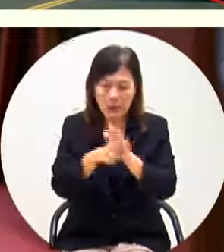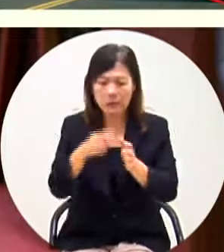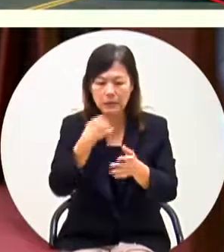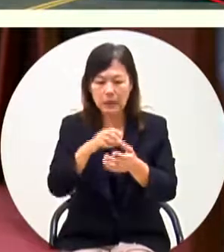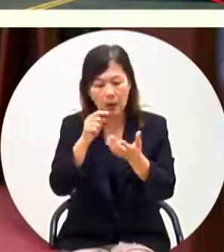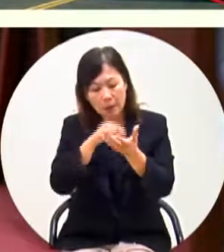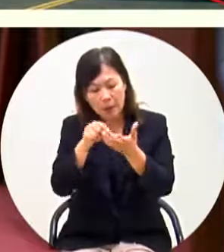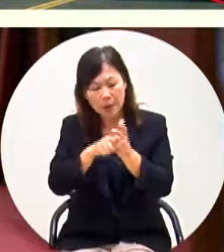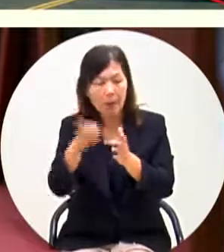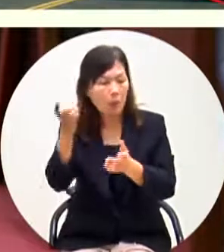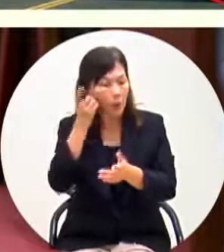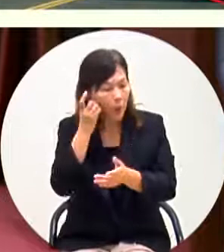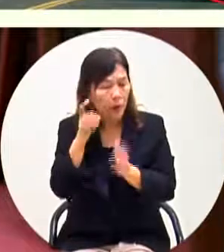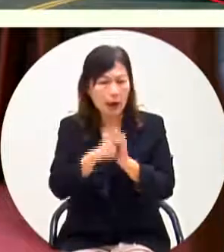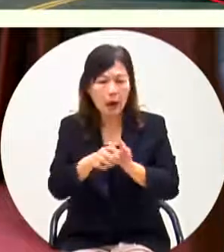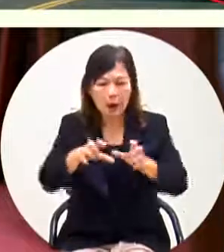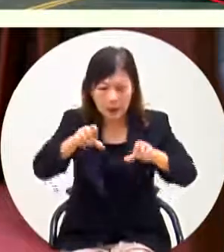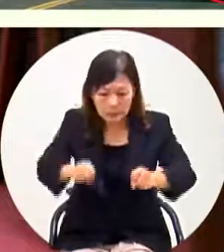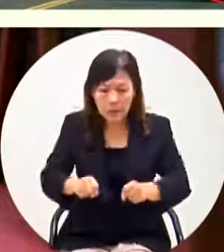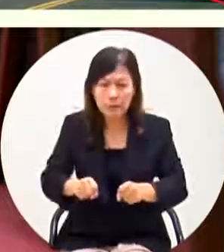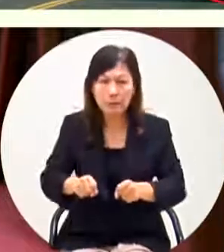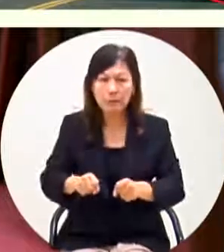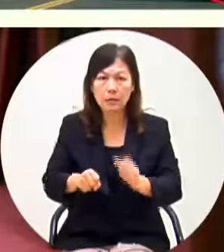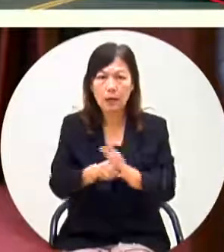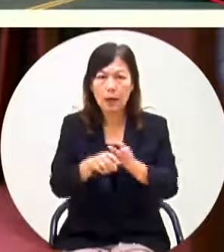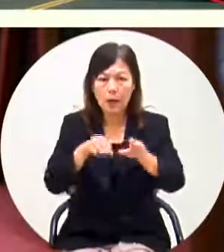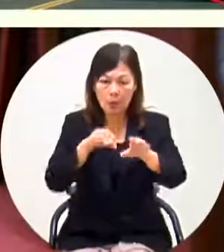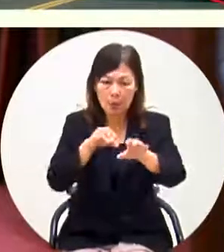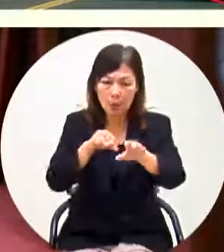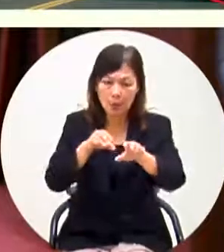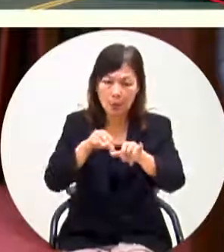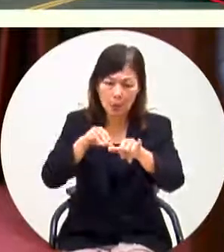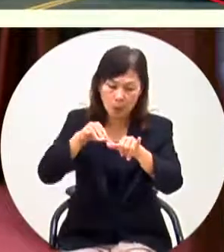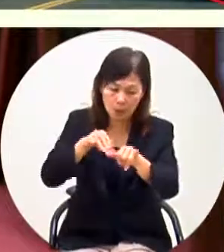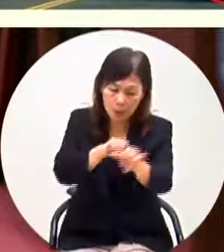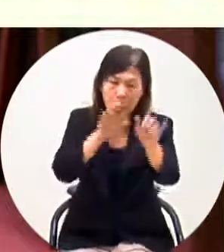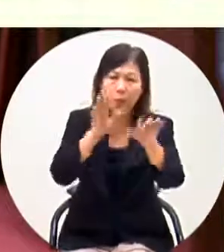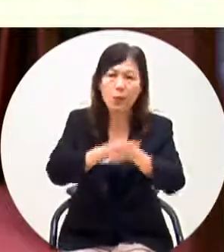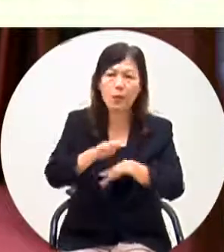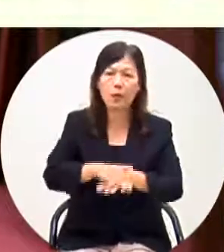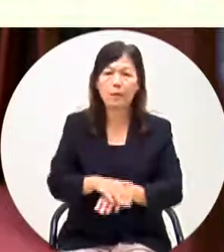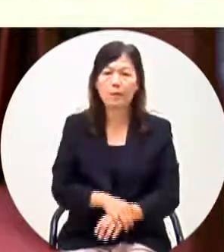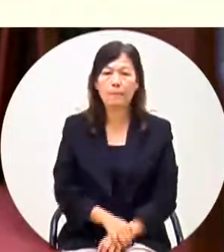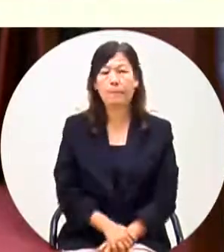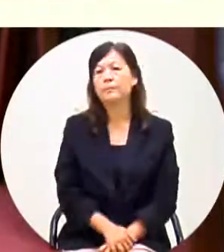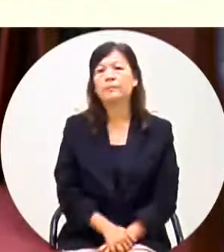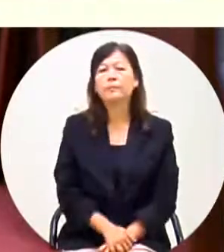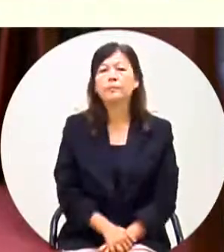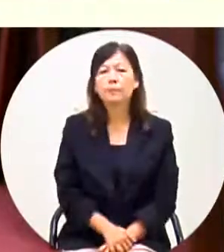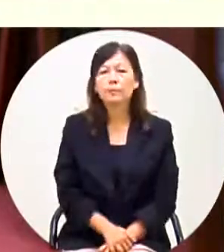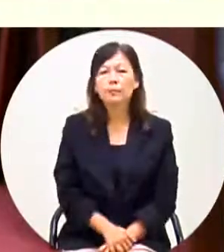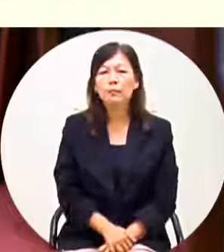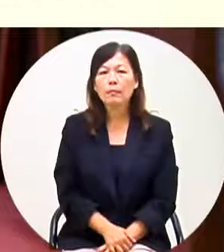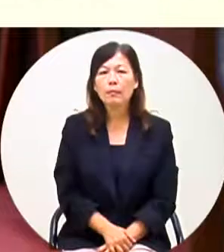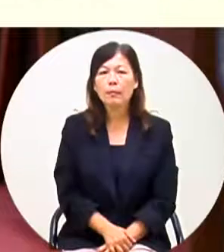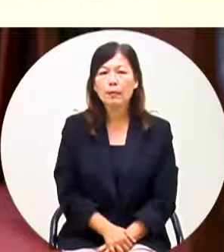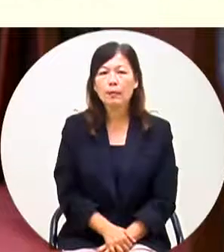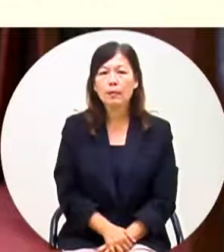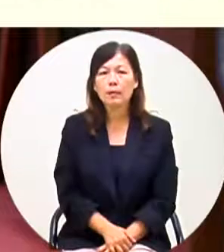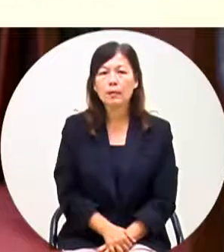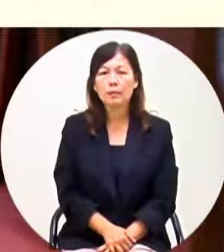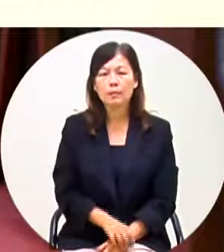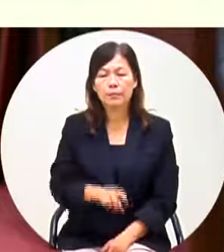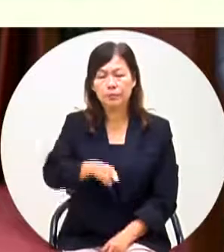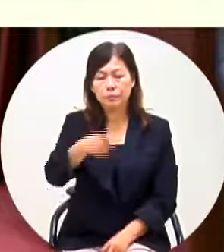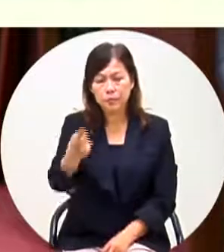啊，按后边汽车都有可能追撞的，按了机车骑士。好，来，我们看下一张。这是车子，你